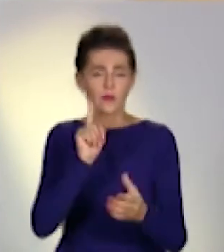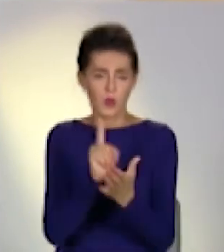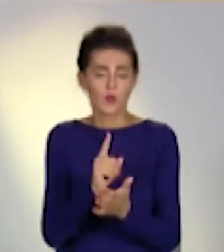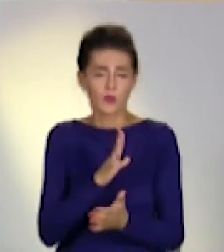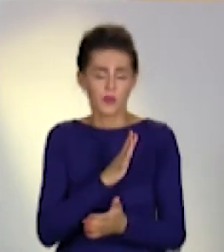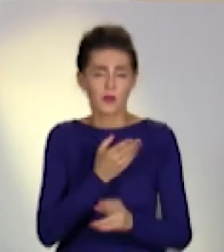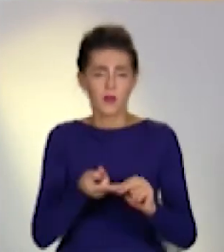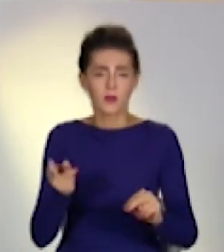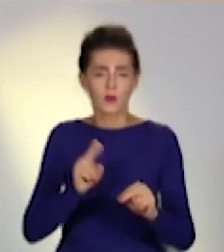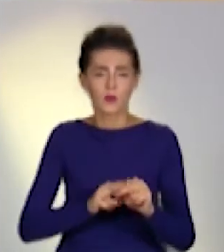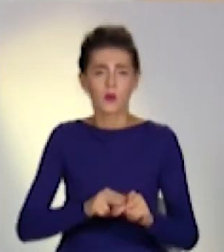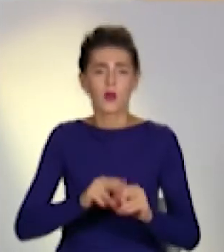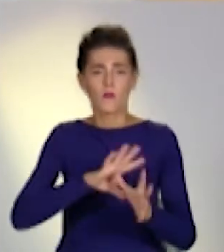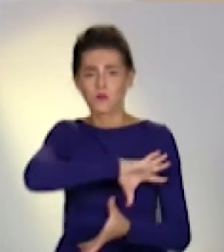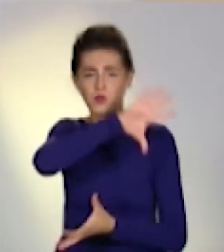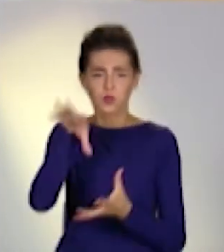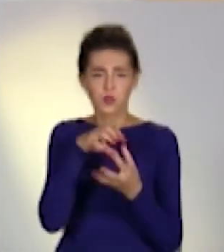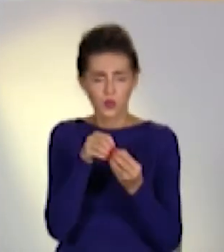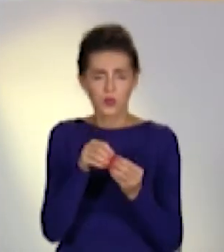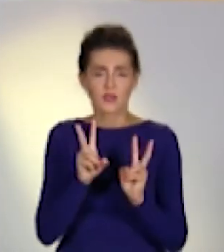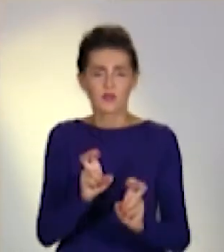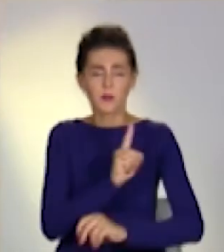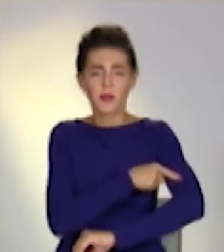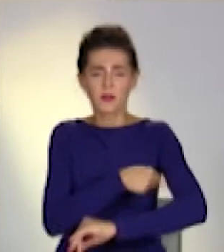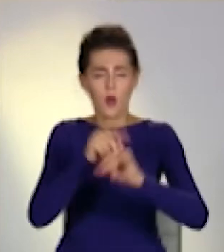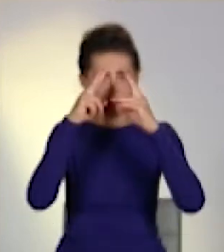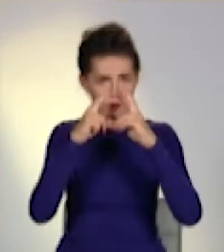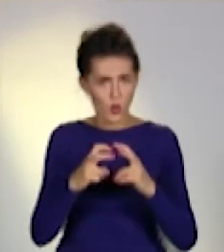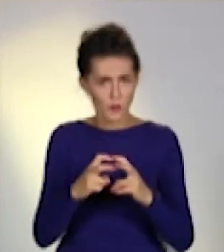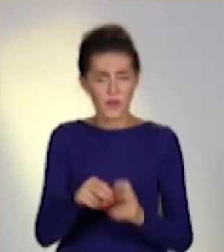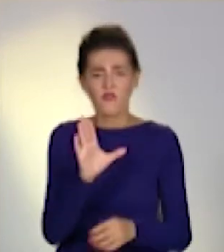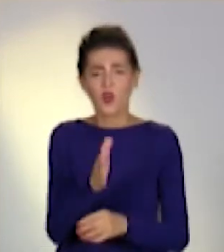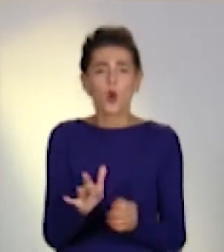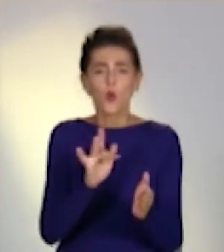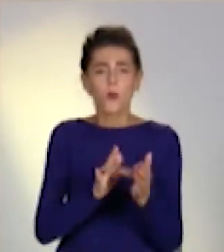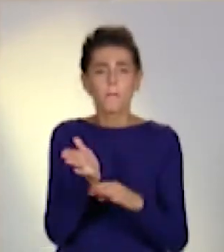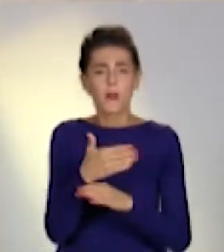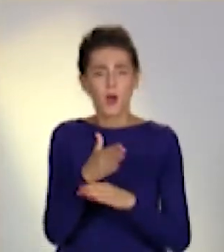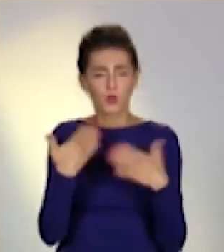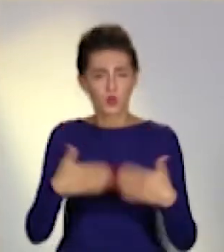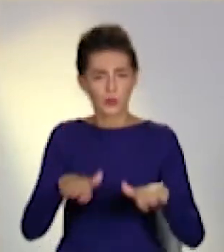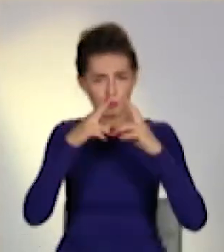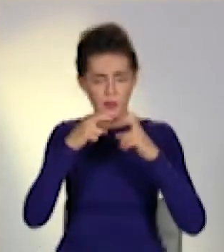бы такому объемному профилактическому осмотру. Тільки в Маріуполі медогляд